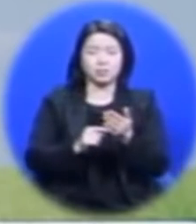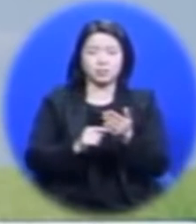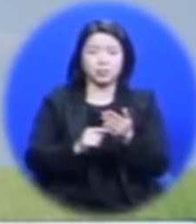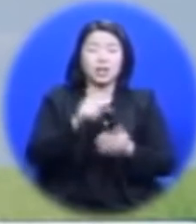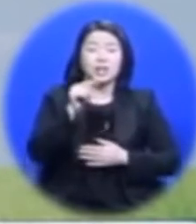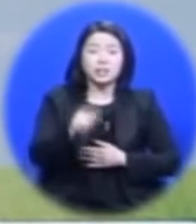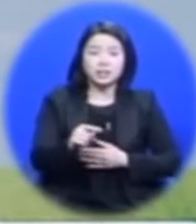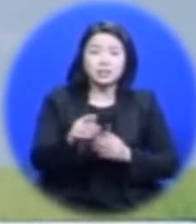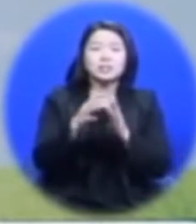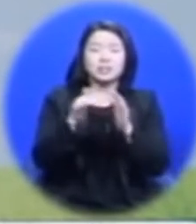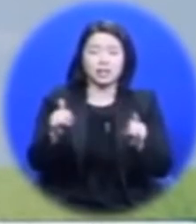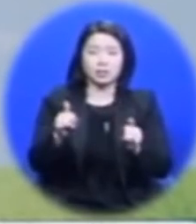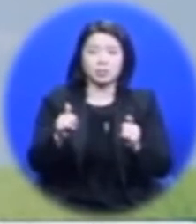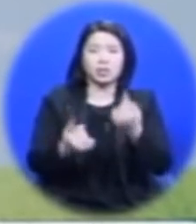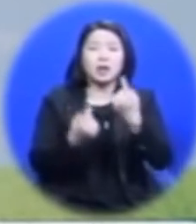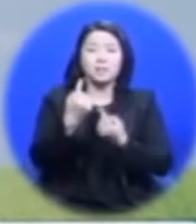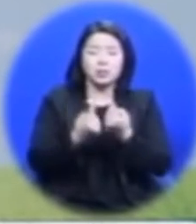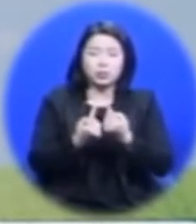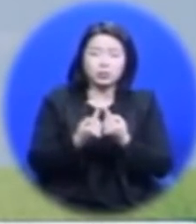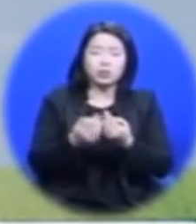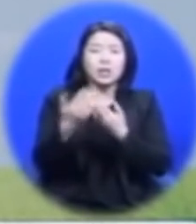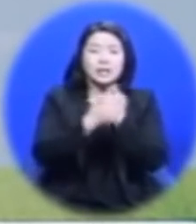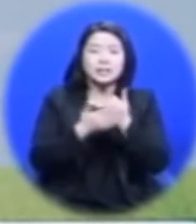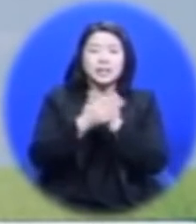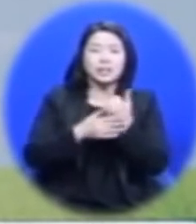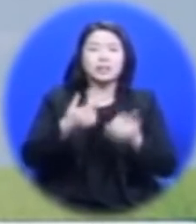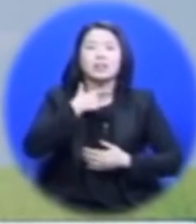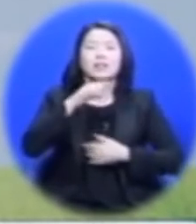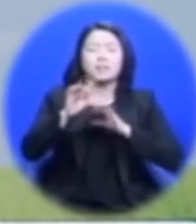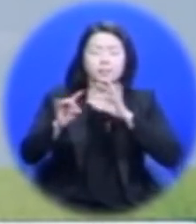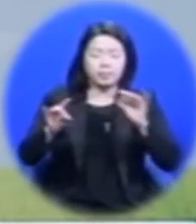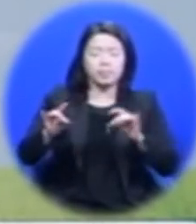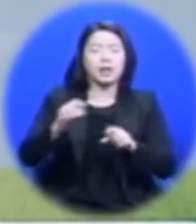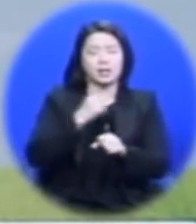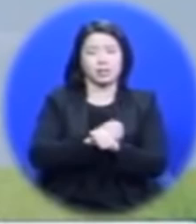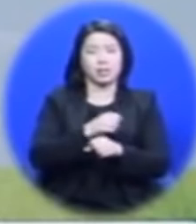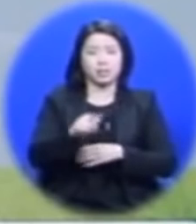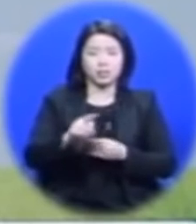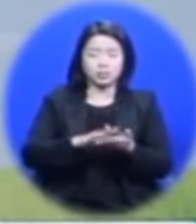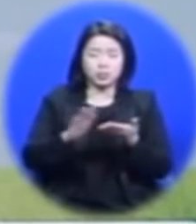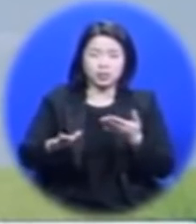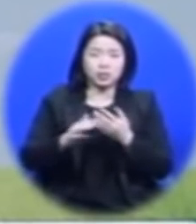그 사람들이 비로소 이제 은혜를 갈망한다는 거죠.